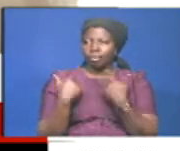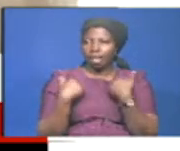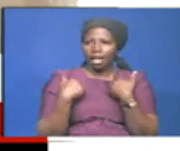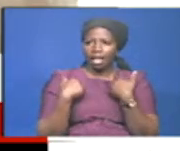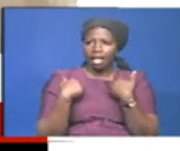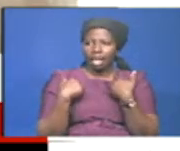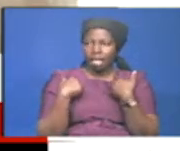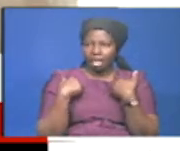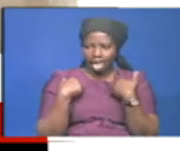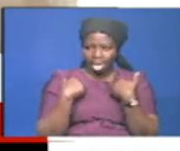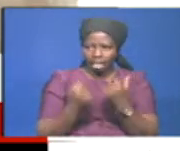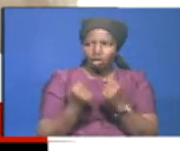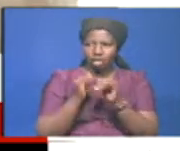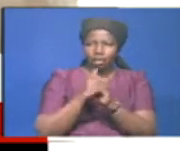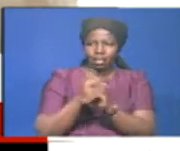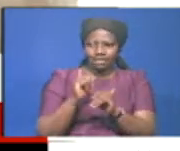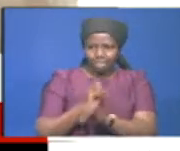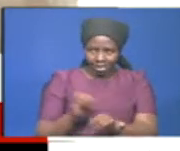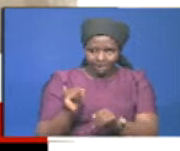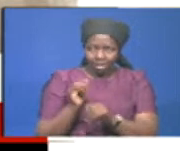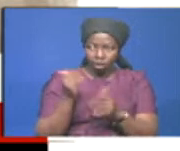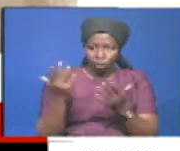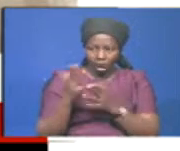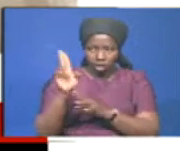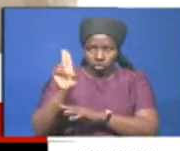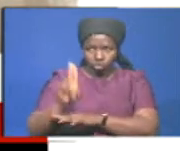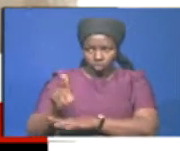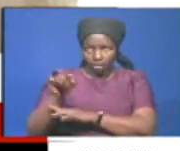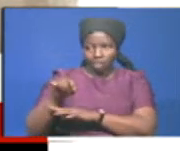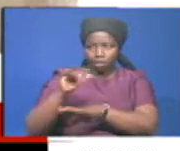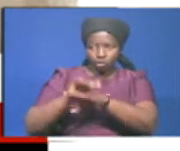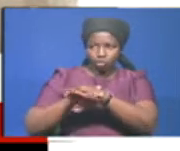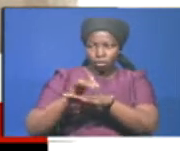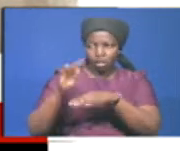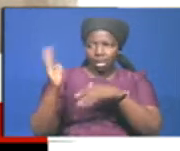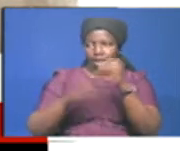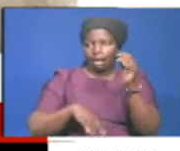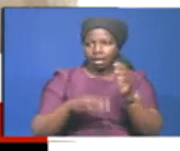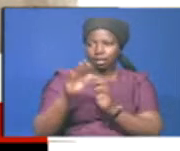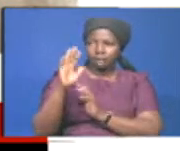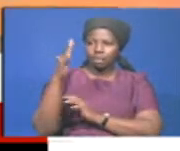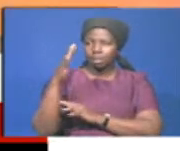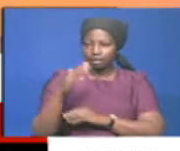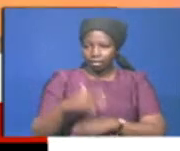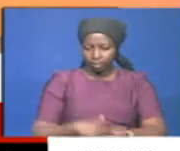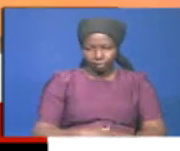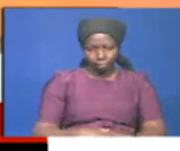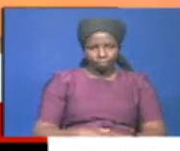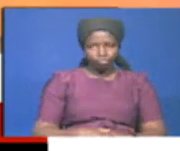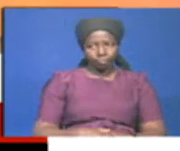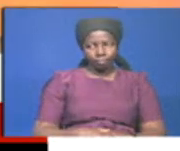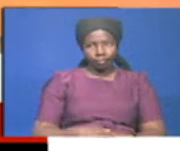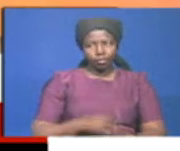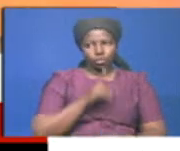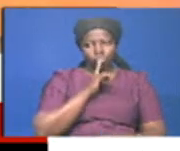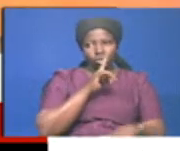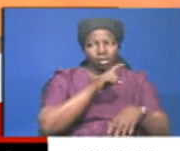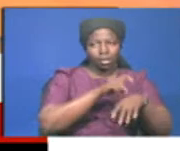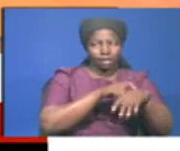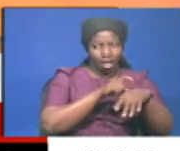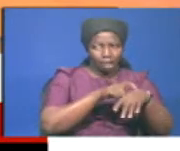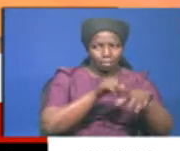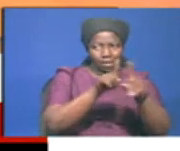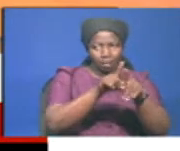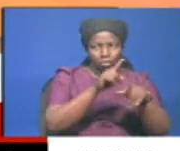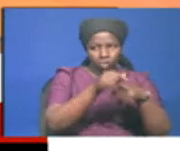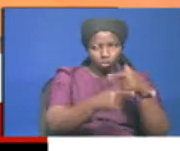ya hygiene ya mali unazitumia ni mzuri kuliko miti. Ndio. Hivyo basi kwa wakati ule ule tunazidi kuokoa